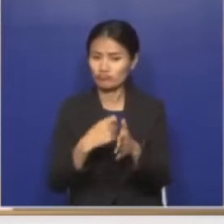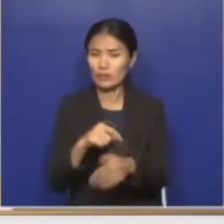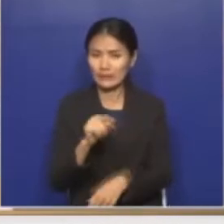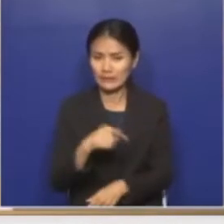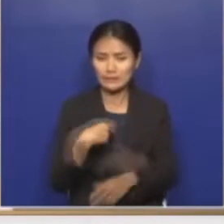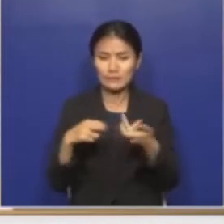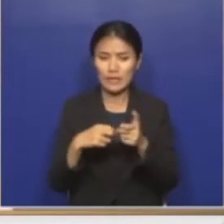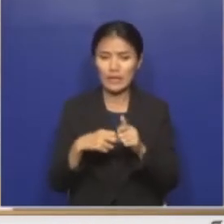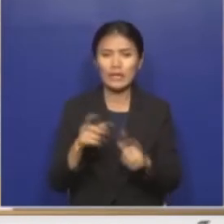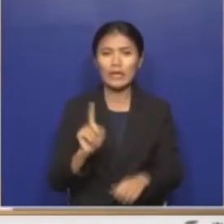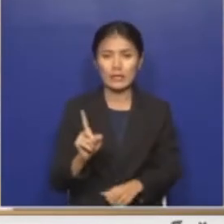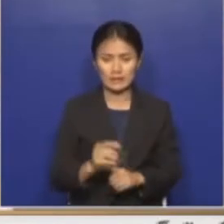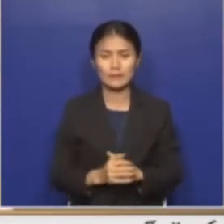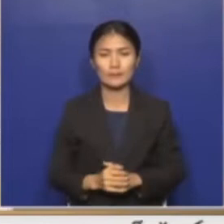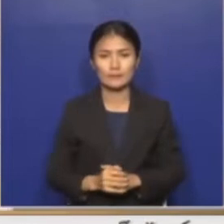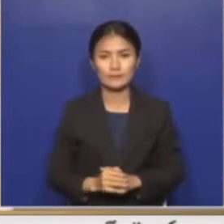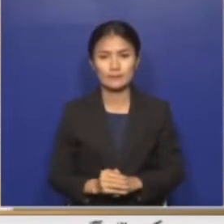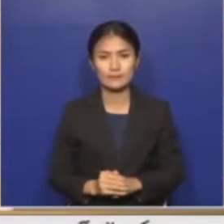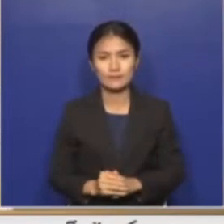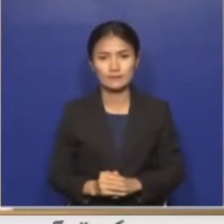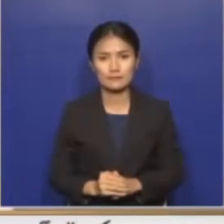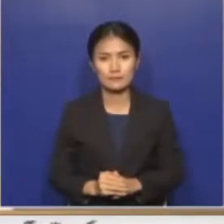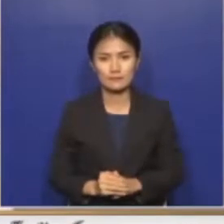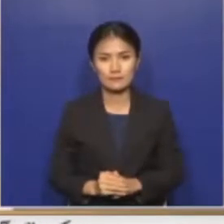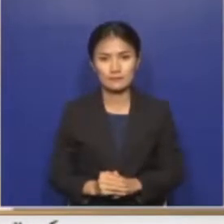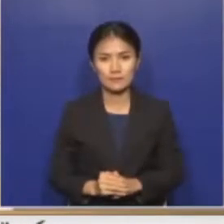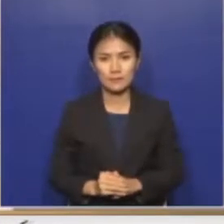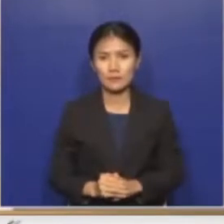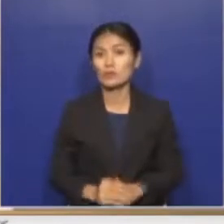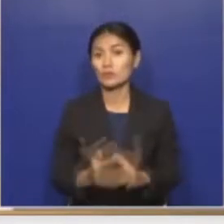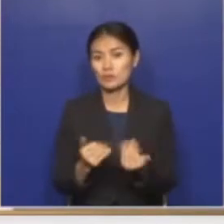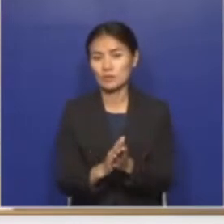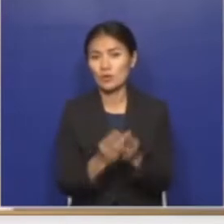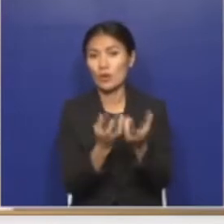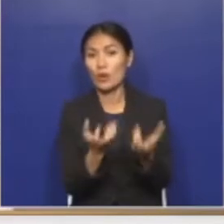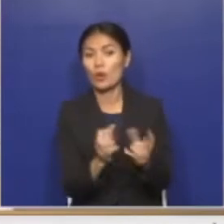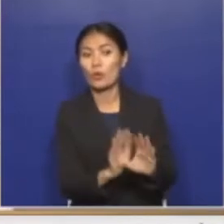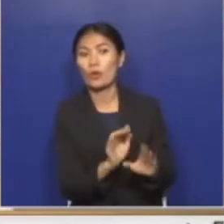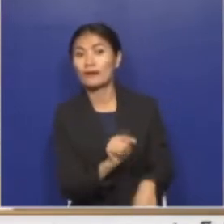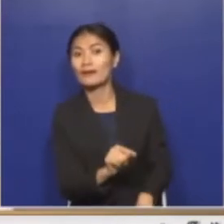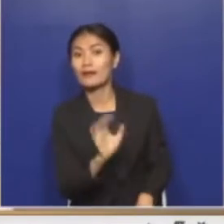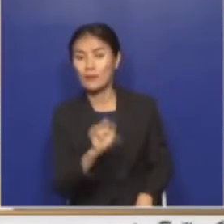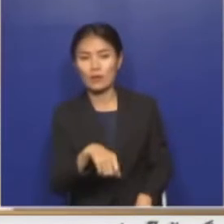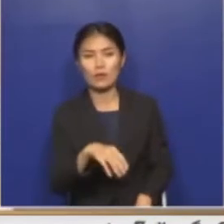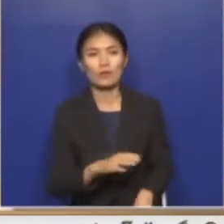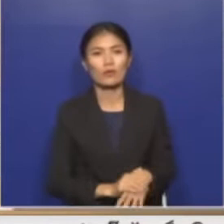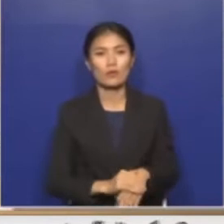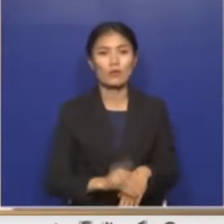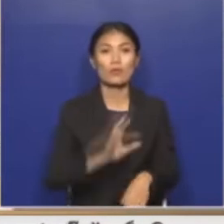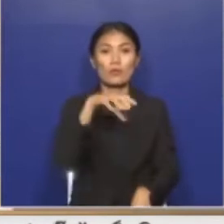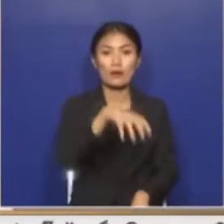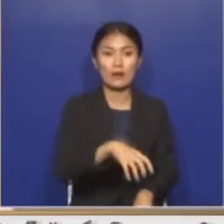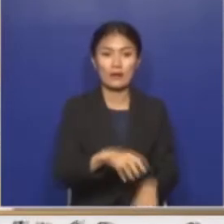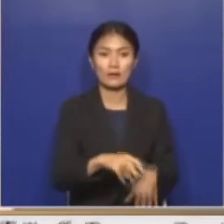ถึงมีปัญหาเพราะว่าเต็มองค์การคลังสินค้าก็ไม่มีถุงมือยางนะครับเป็นของตัว